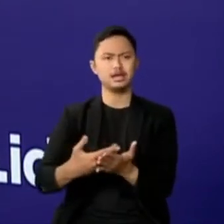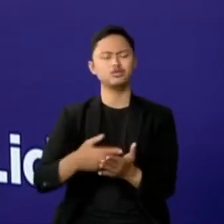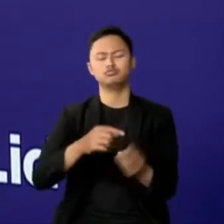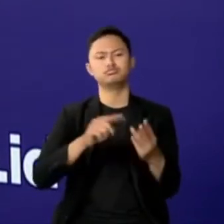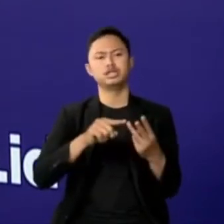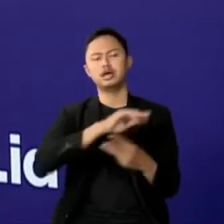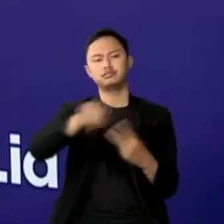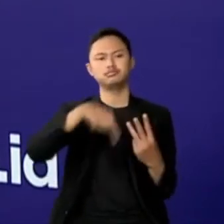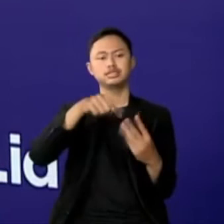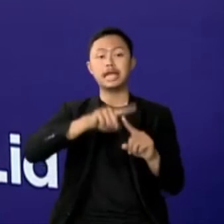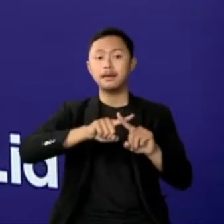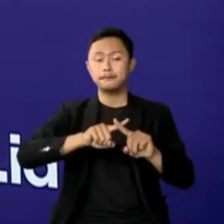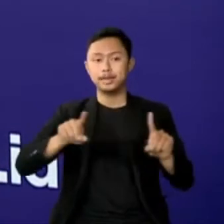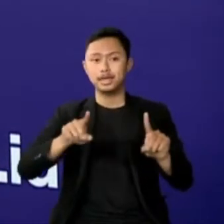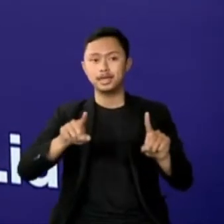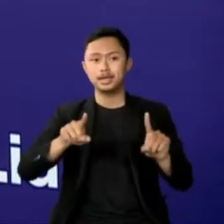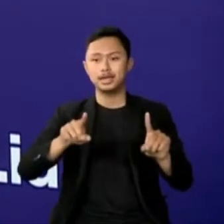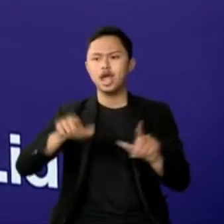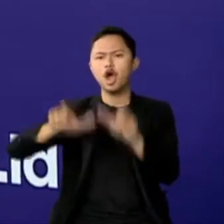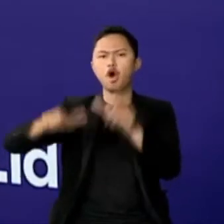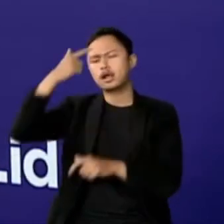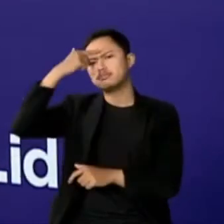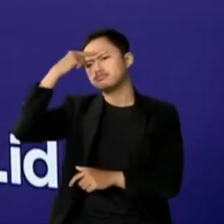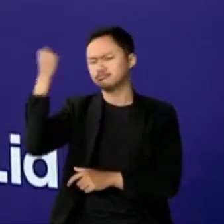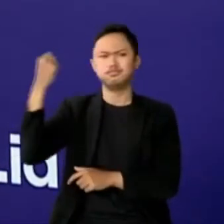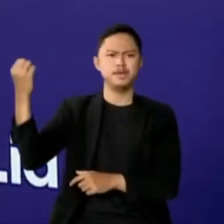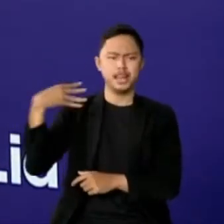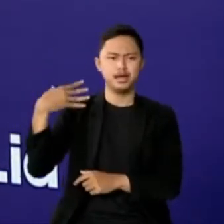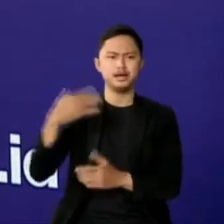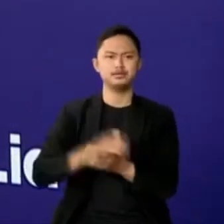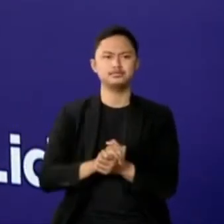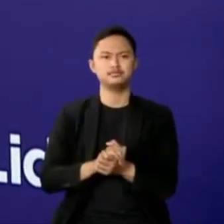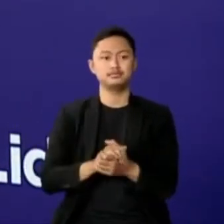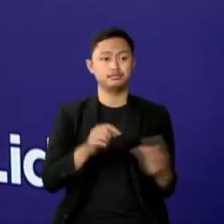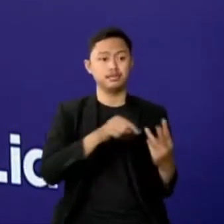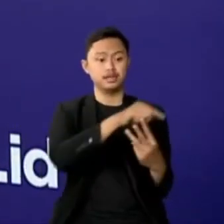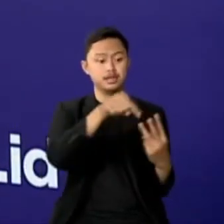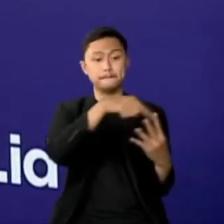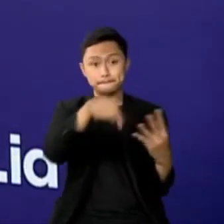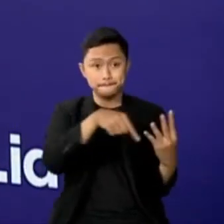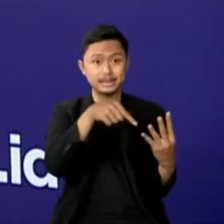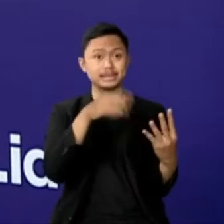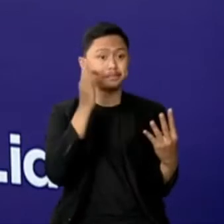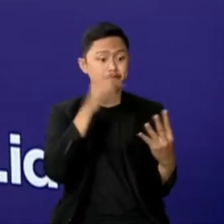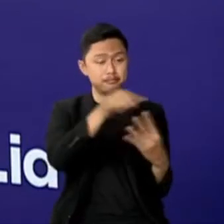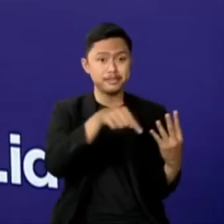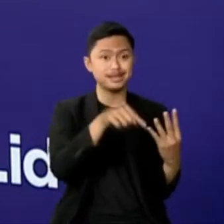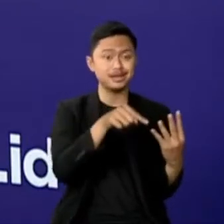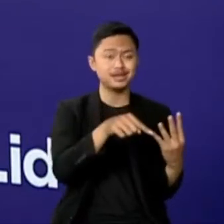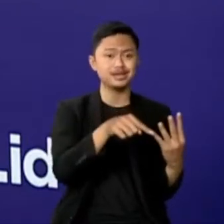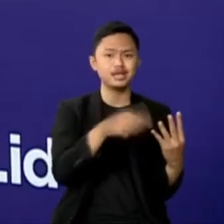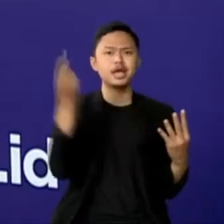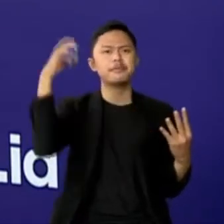lakukan namun demikian menurut para pakar kontribusi dari empat tersebut jadi dari